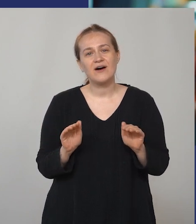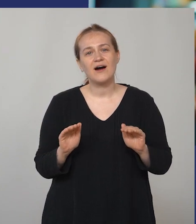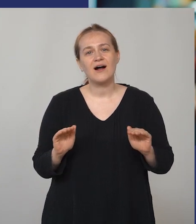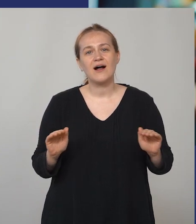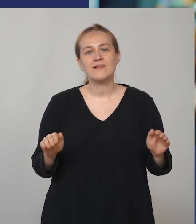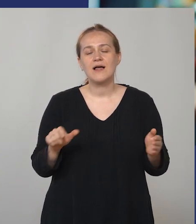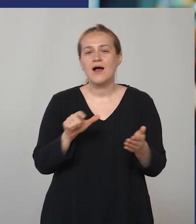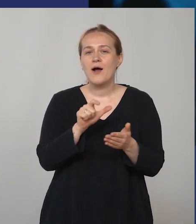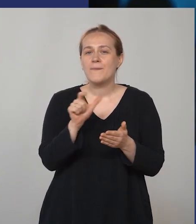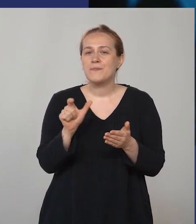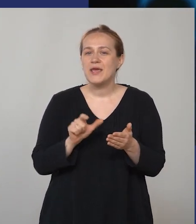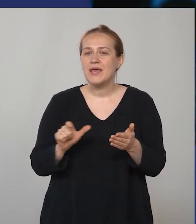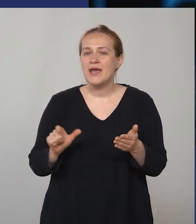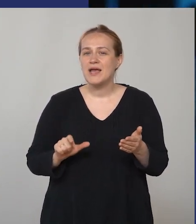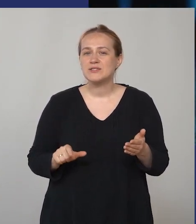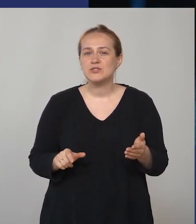напевал